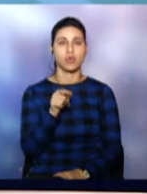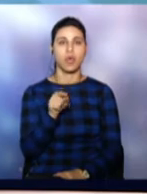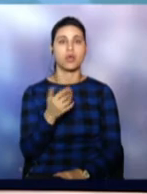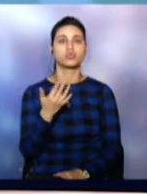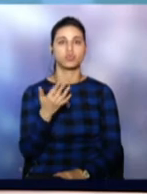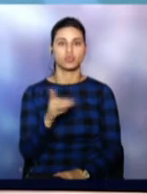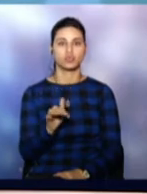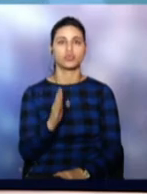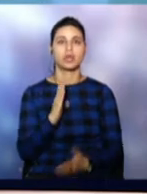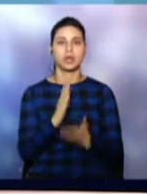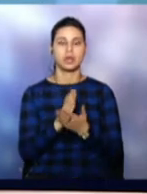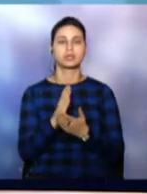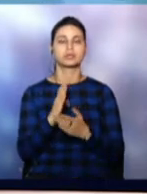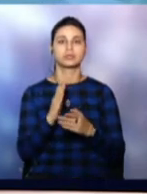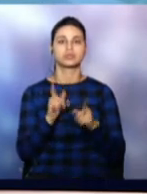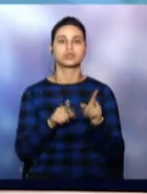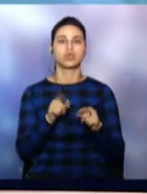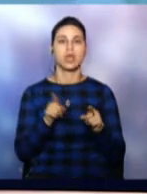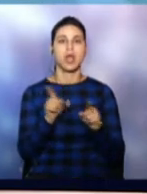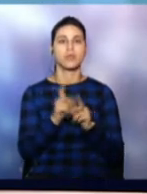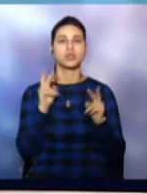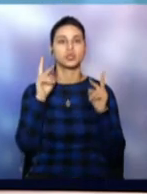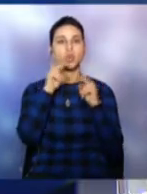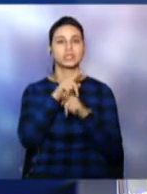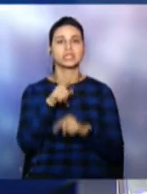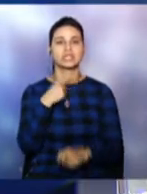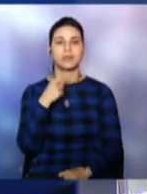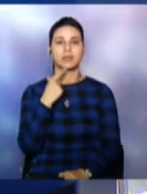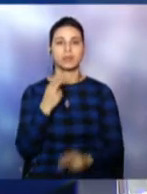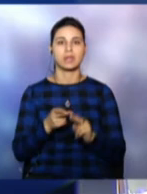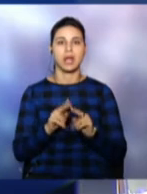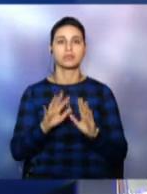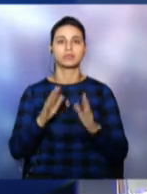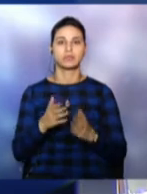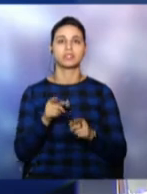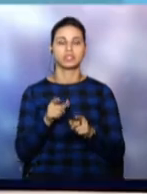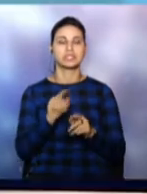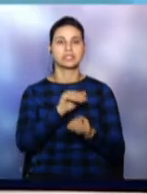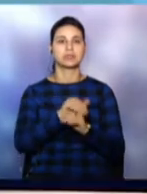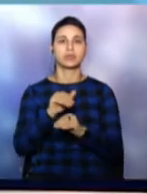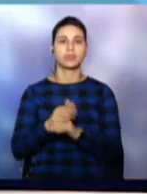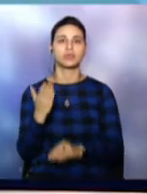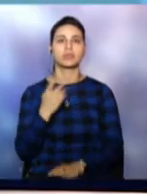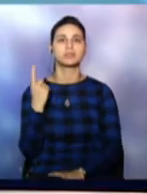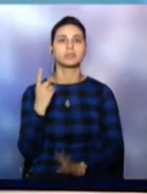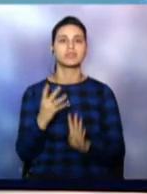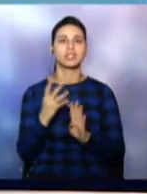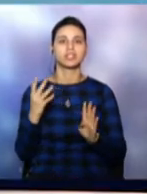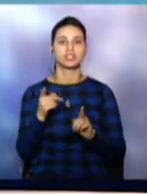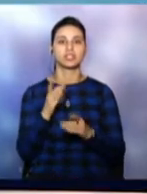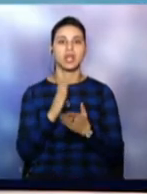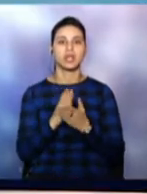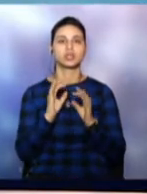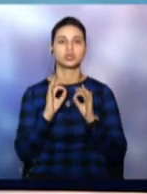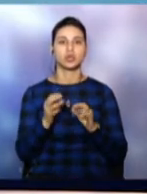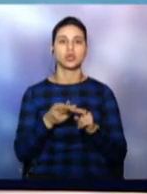უკვე მიდის გარკვეული ესეთი ინტოქსიკაციას ვეძახით ჩვენ ამ შემთხვევაში სიმპტომები, რომელიც პირველ რიგში ვლინდება